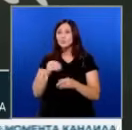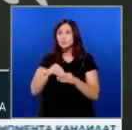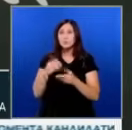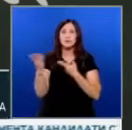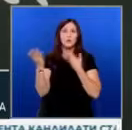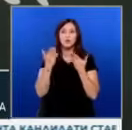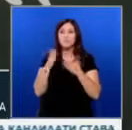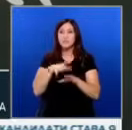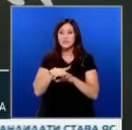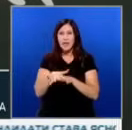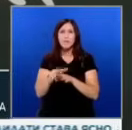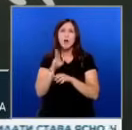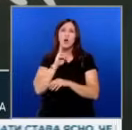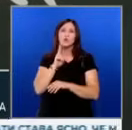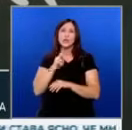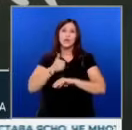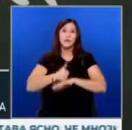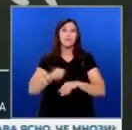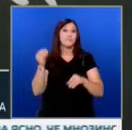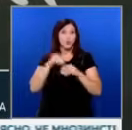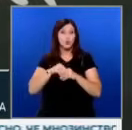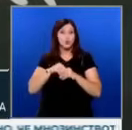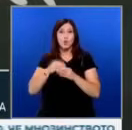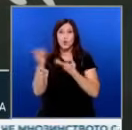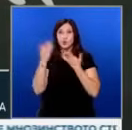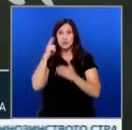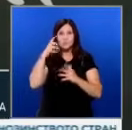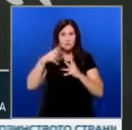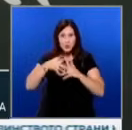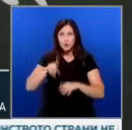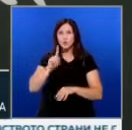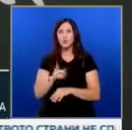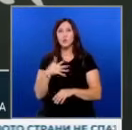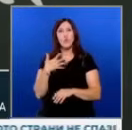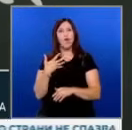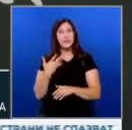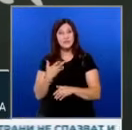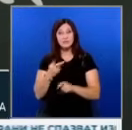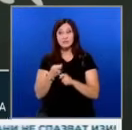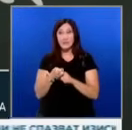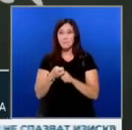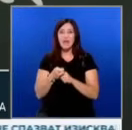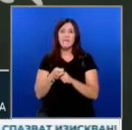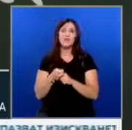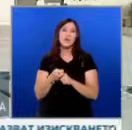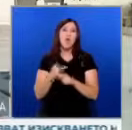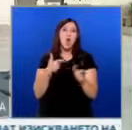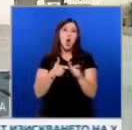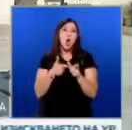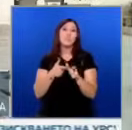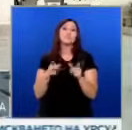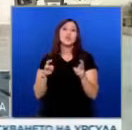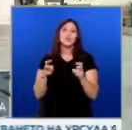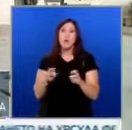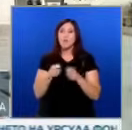директори, включително и училищни психолози, и които да искат да се прави хомосексуална пропаганда в училище.